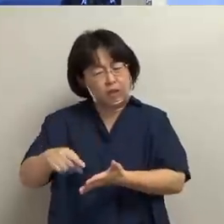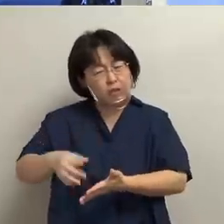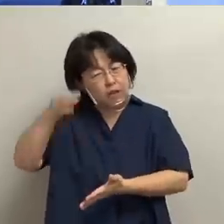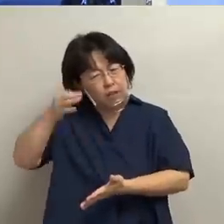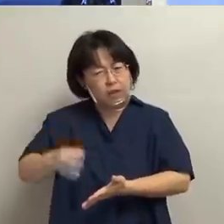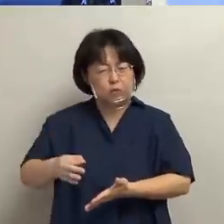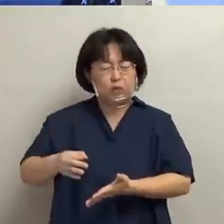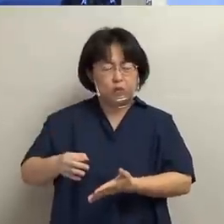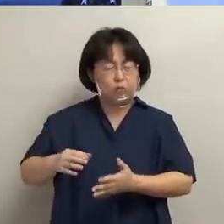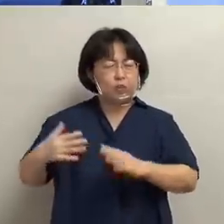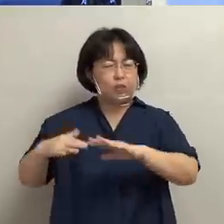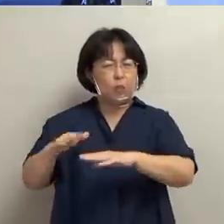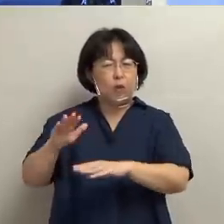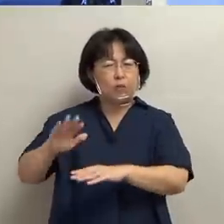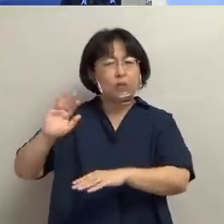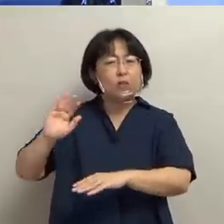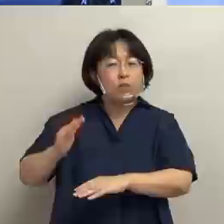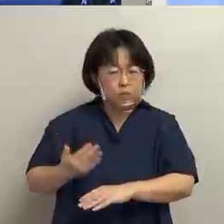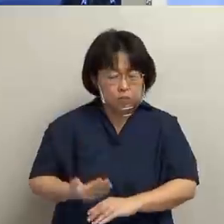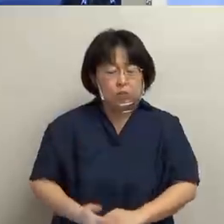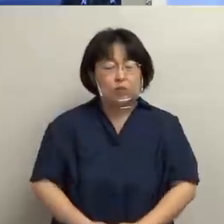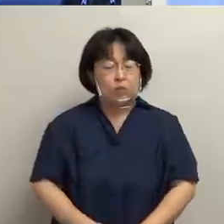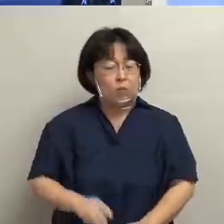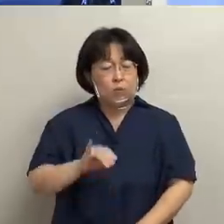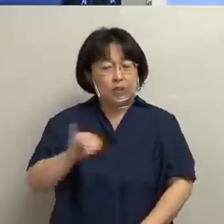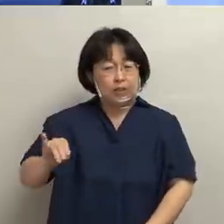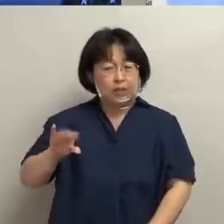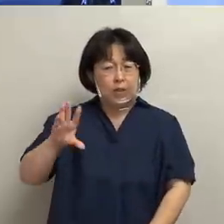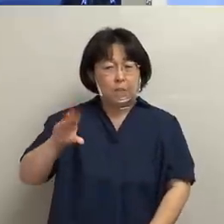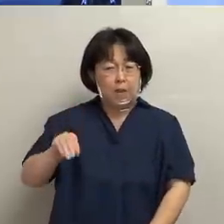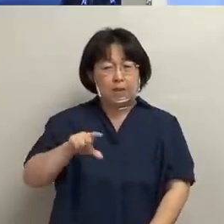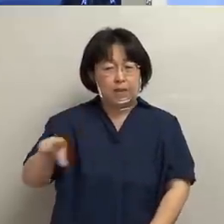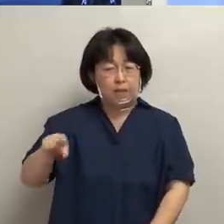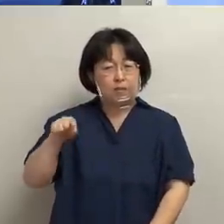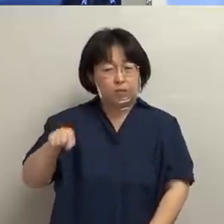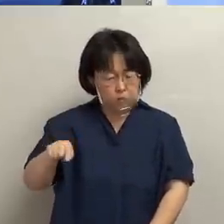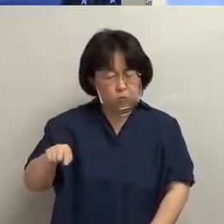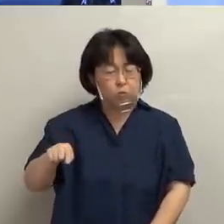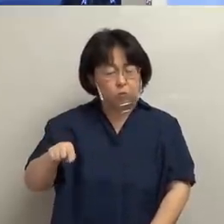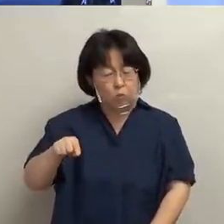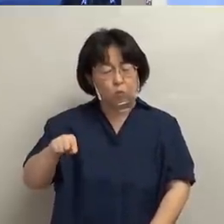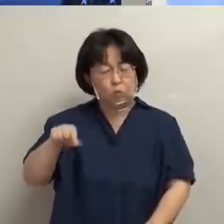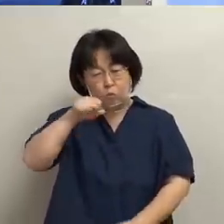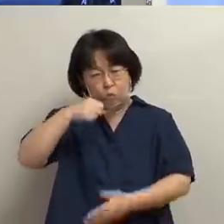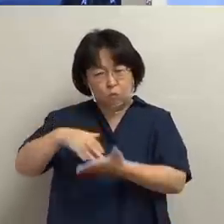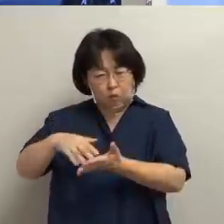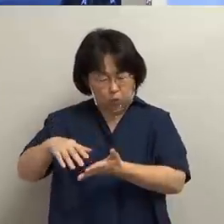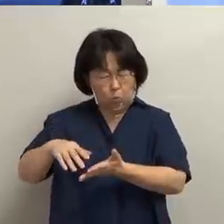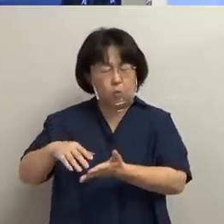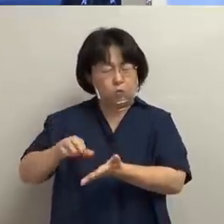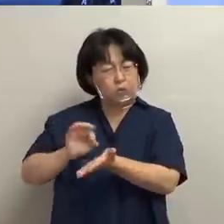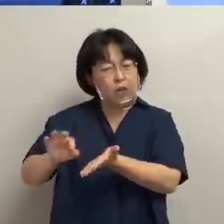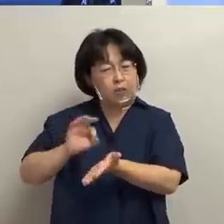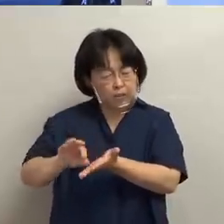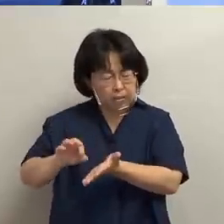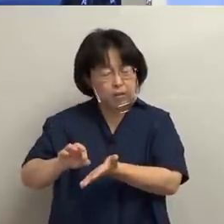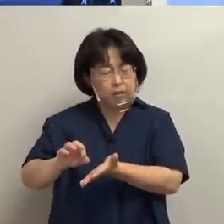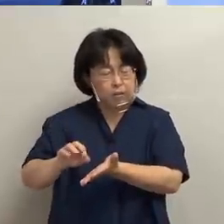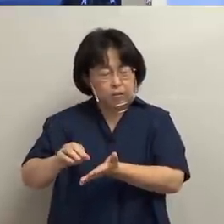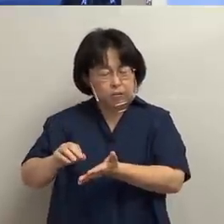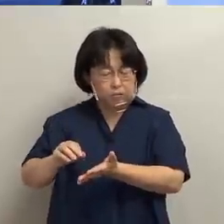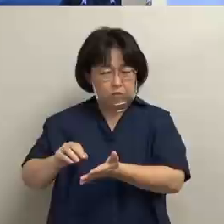まぁ規模はそんなに多くないんですけどもこの1000万円の事業を迅速に実施することによっ